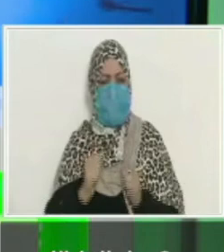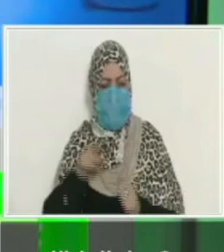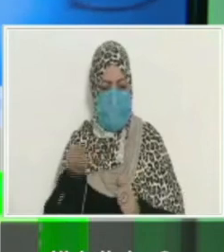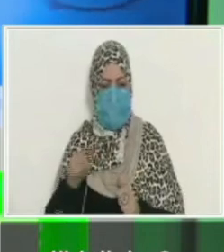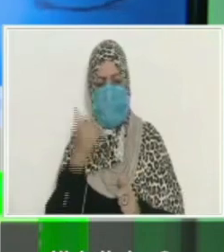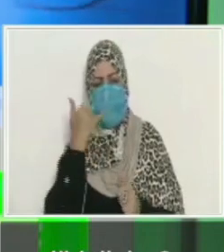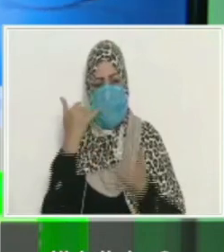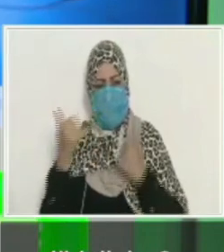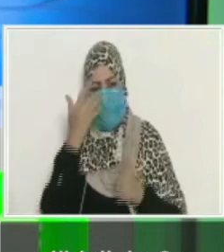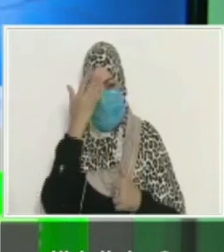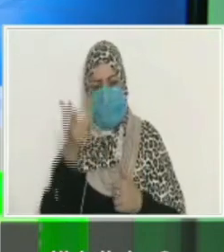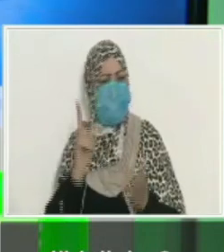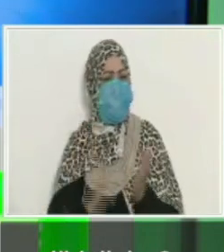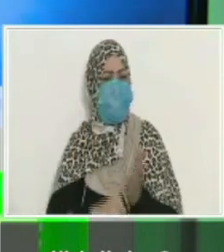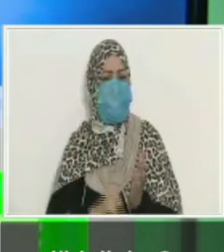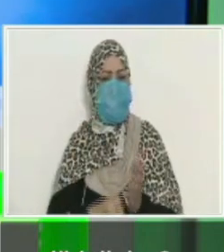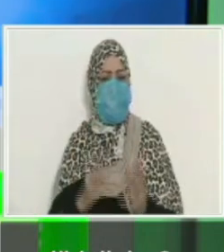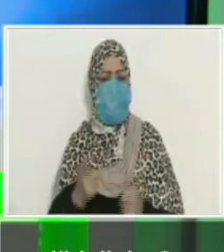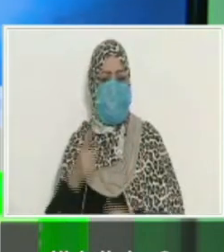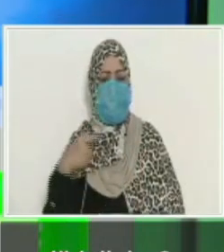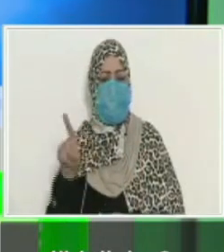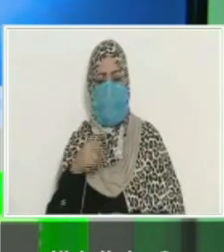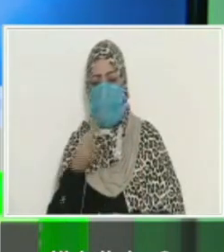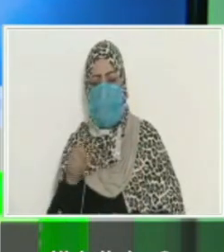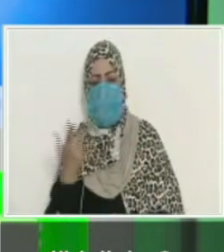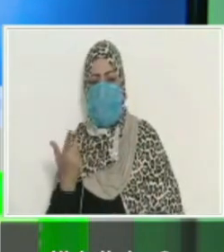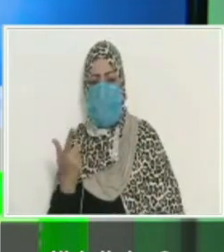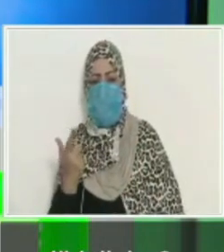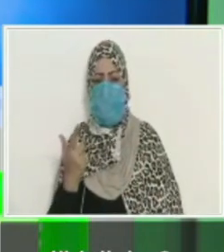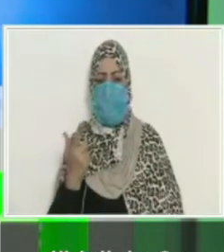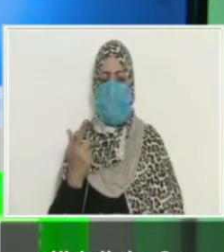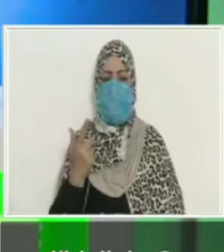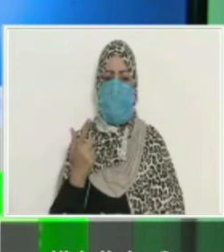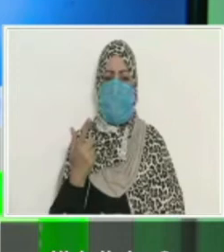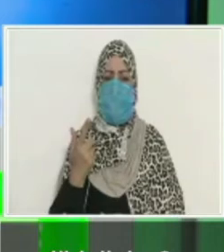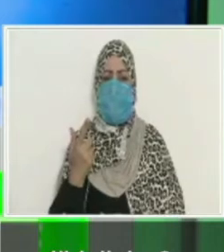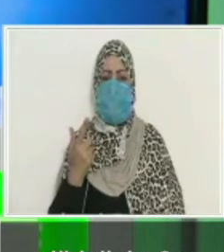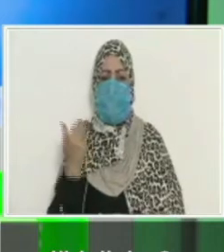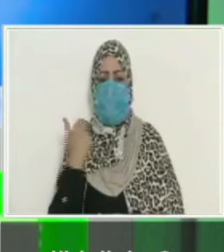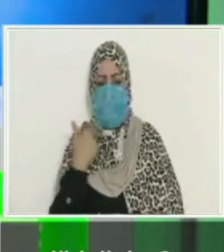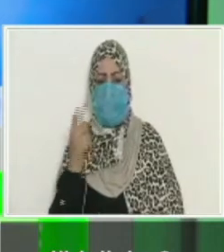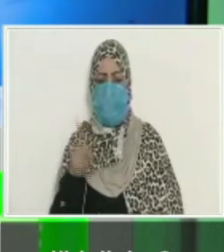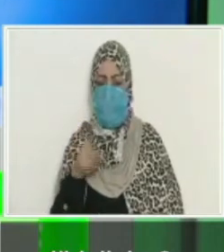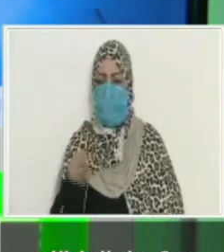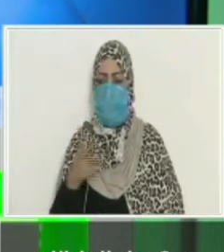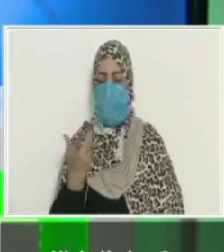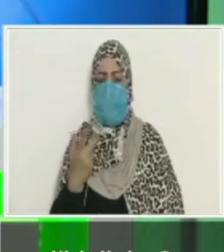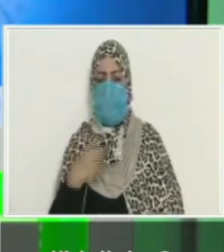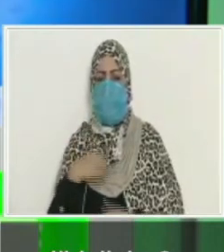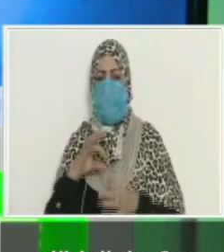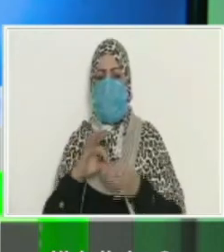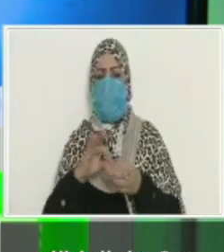قاعدة المسابقات تشارك في الفيس ولا في النت ولا عن طريق تمشي المحل ولا تشري منه ويسجلوك زي ما